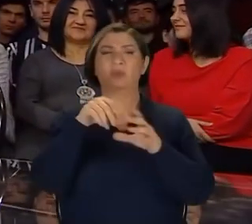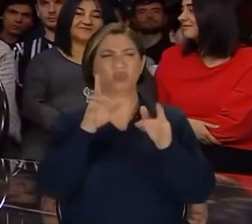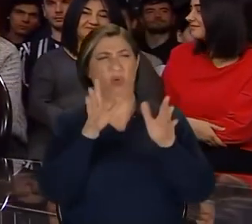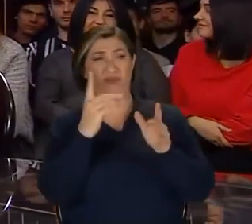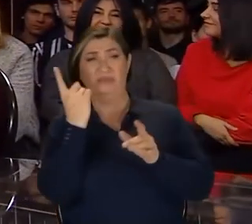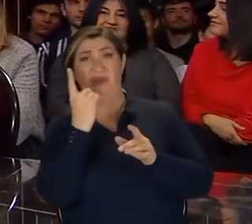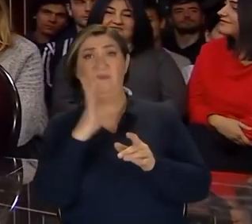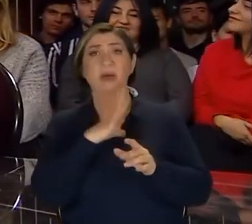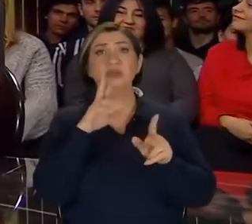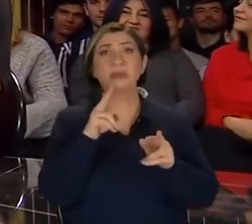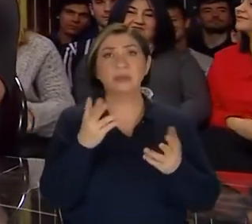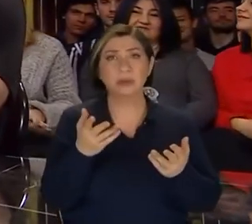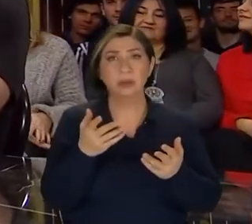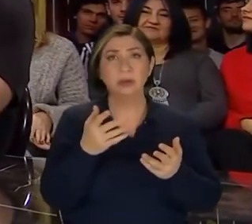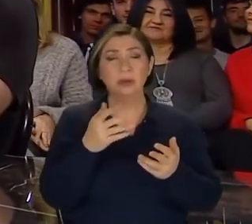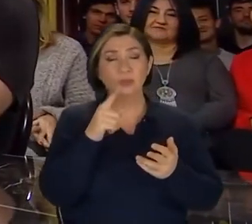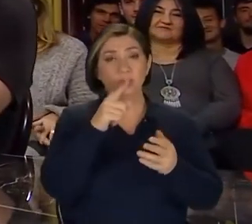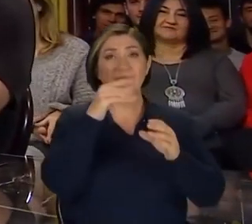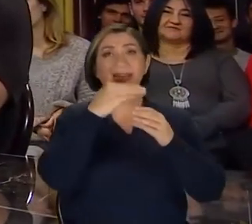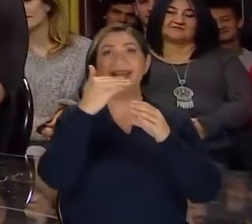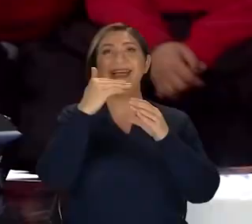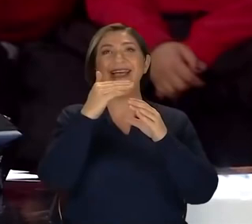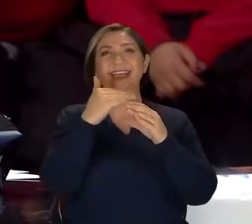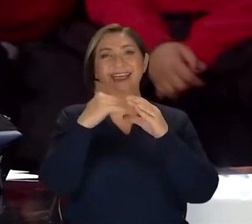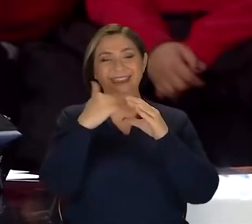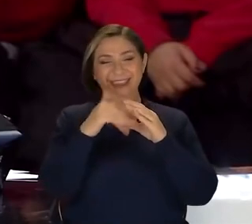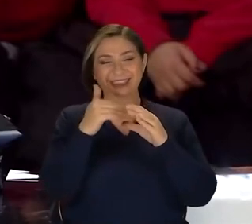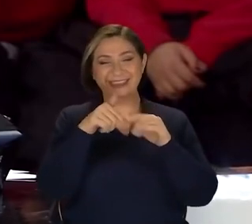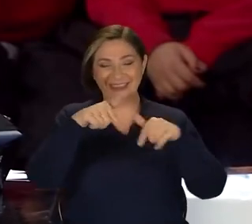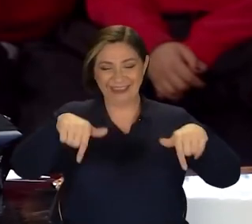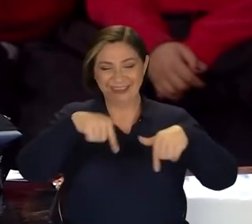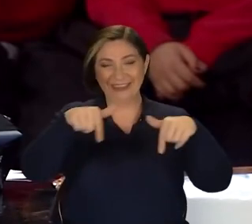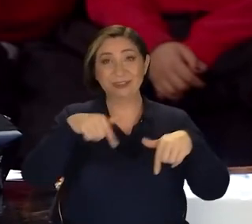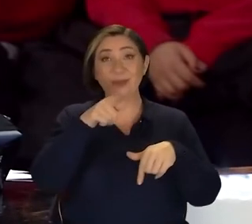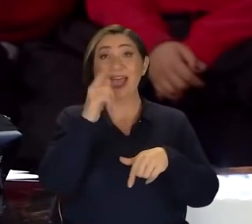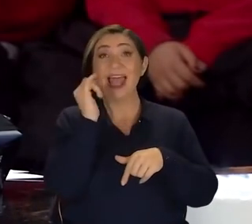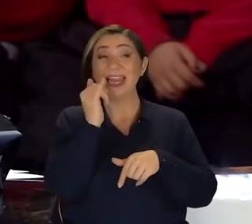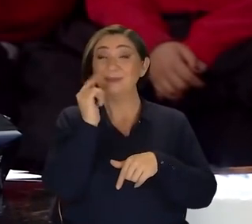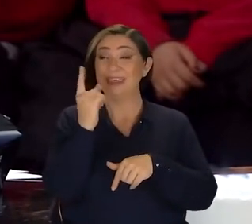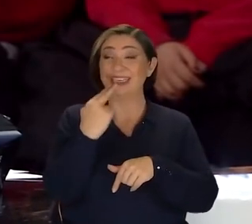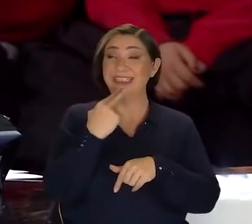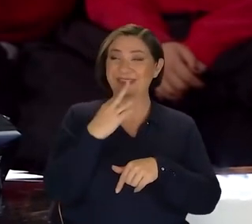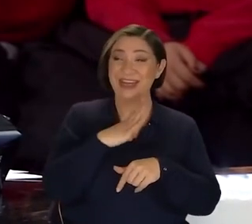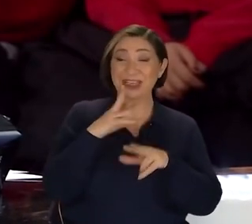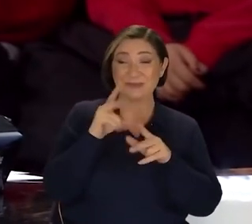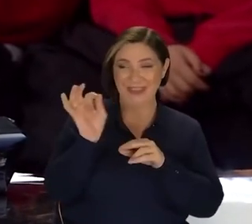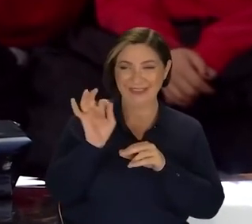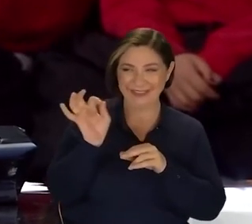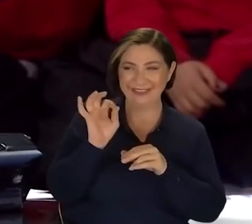tuhaf bir kutsallık. Bunu mesela kaseti geri sarıyorum. Söktü bu eleştirileri bir kadın var değil mi?